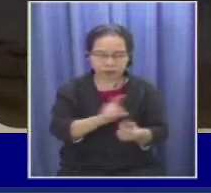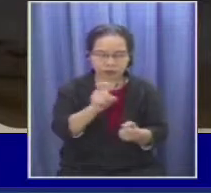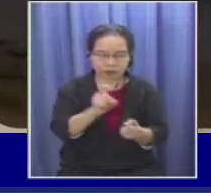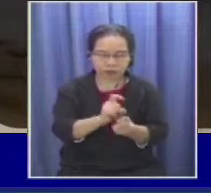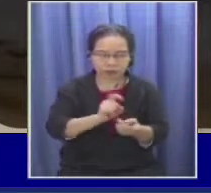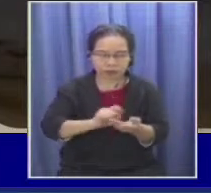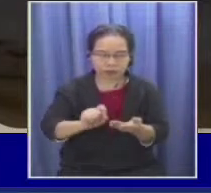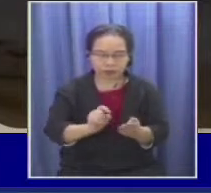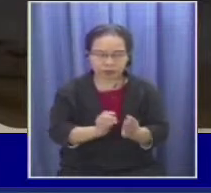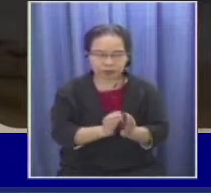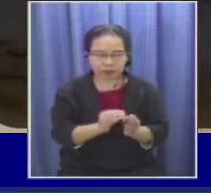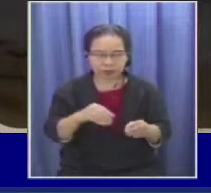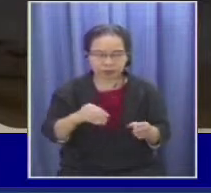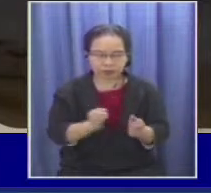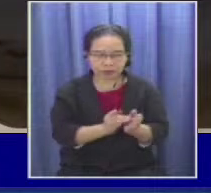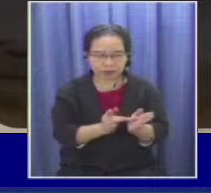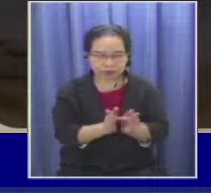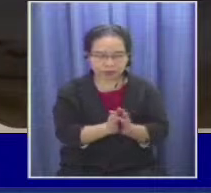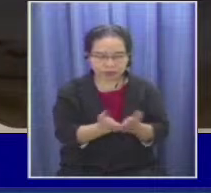no